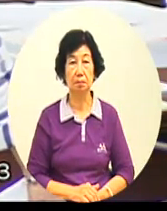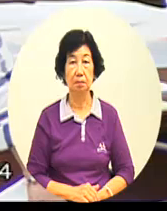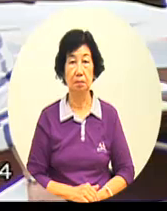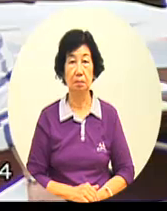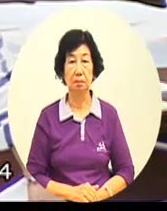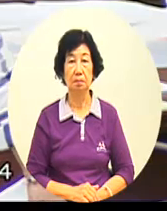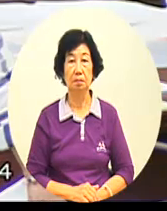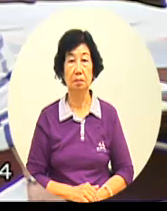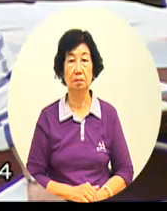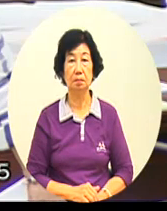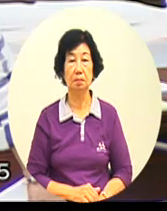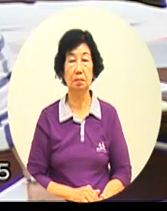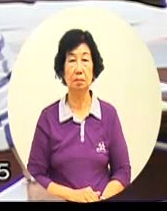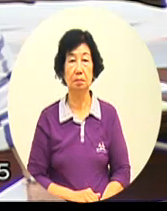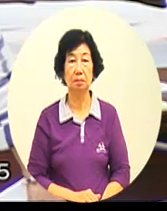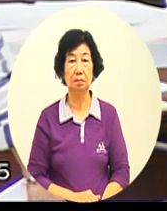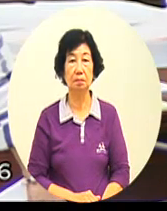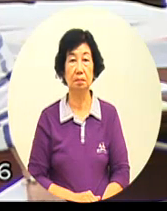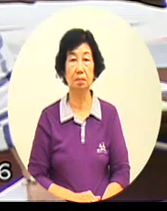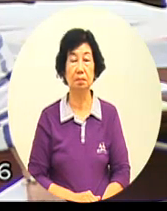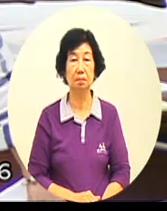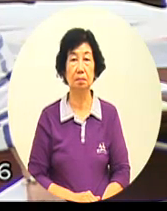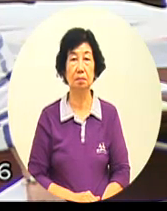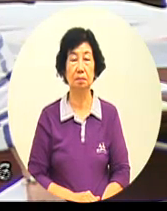等一下，马上翻一下。